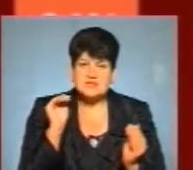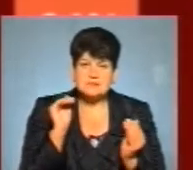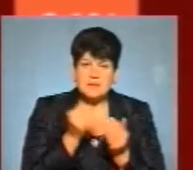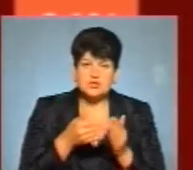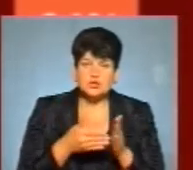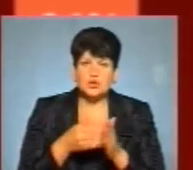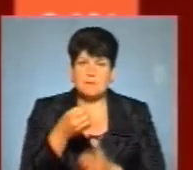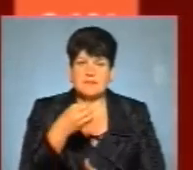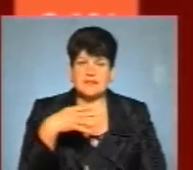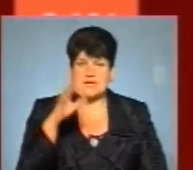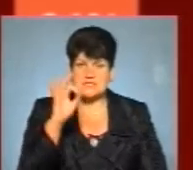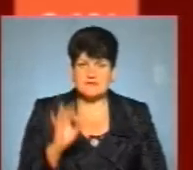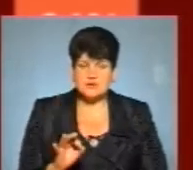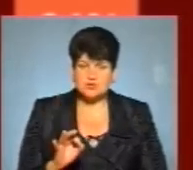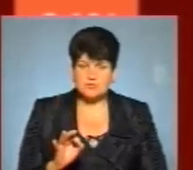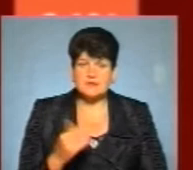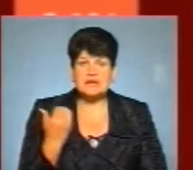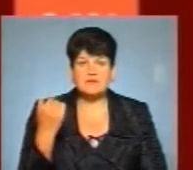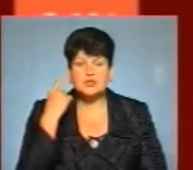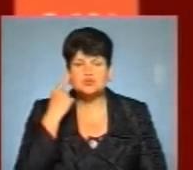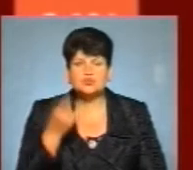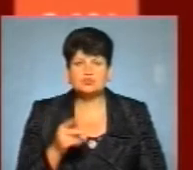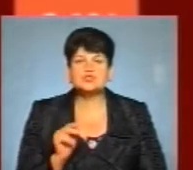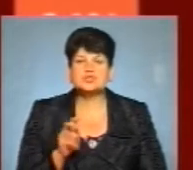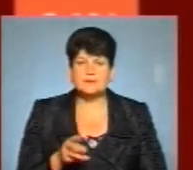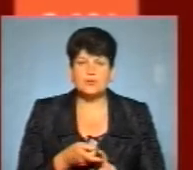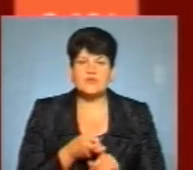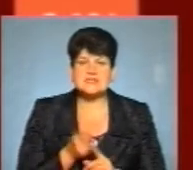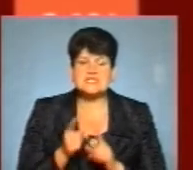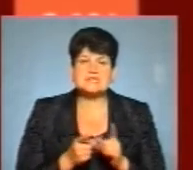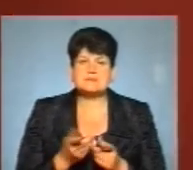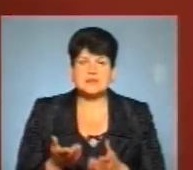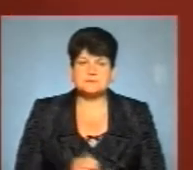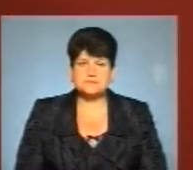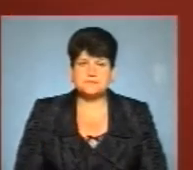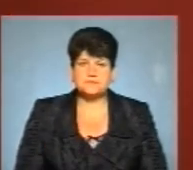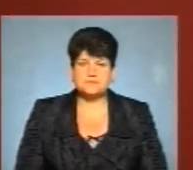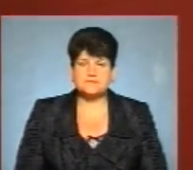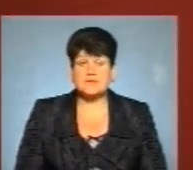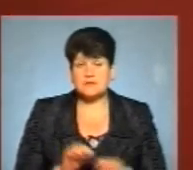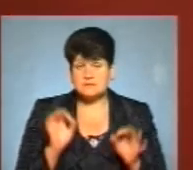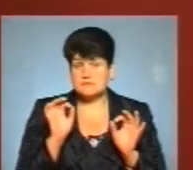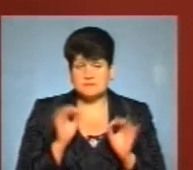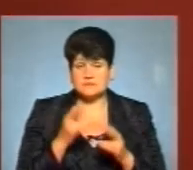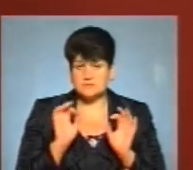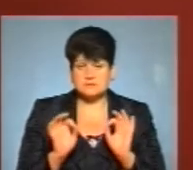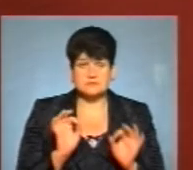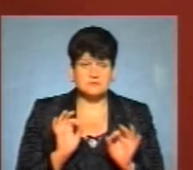до 15%. На вашу думку, от з чим пов'язані такі зміни? Закономірно, що це